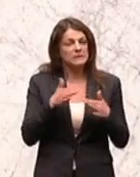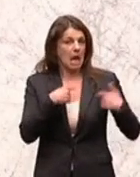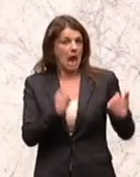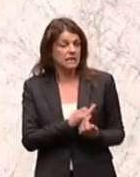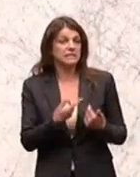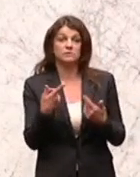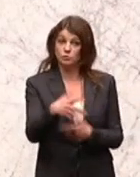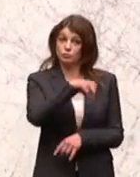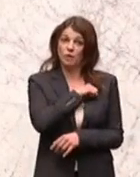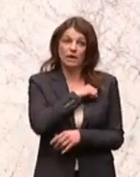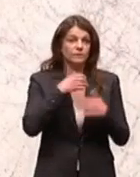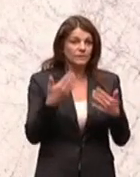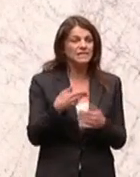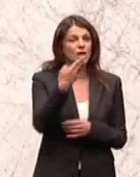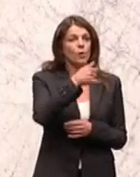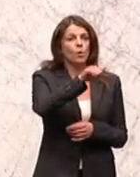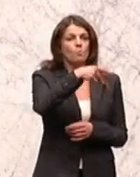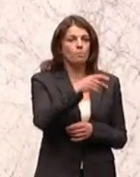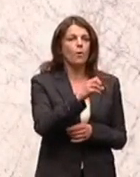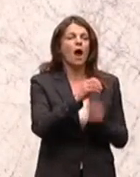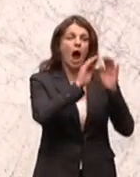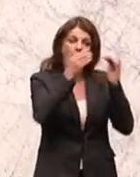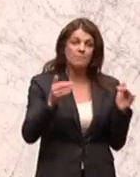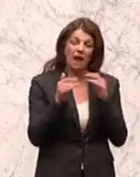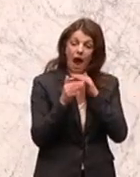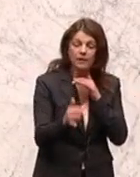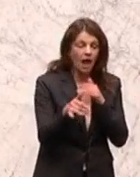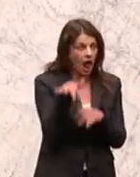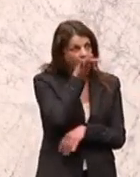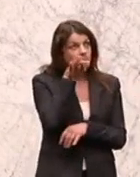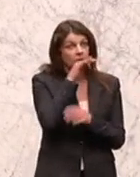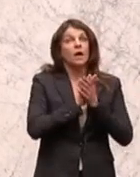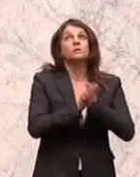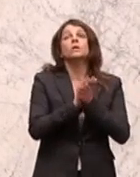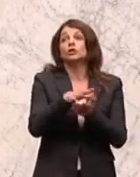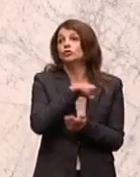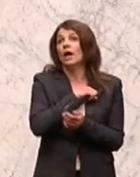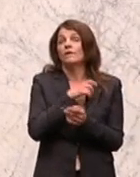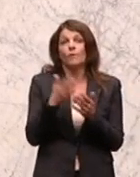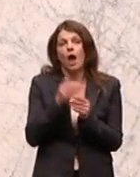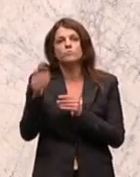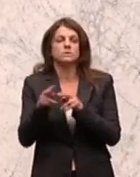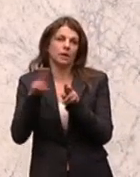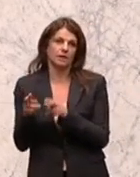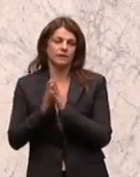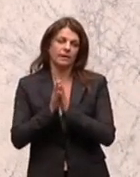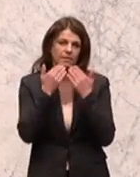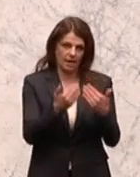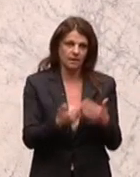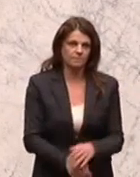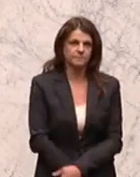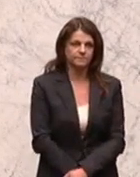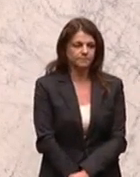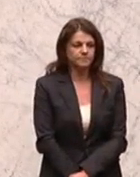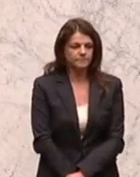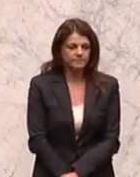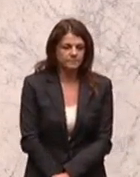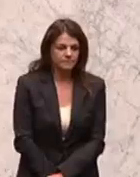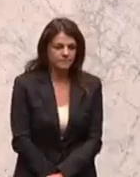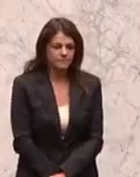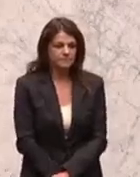weniger Ideologie. Ich hoffe, dass die SPÖ unter Herrn Bundeskanzler Kern und seinem durchaus vielversprechenden